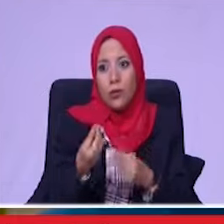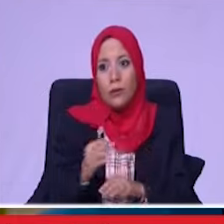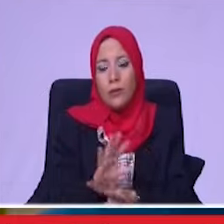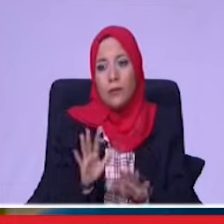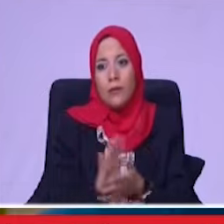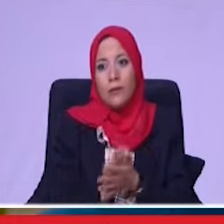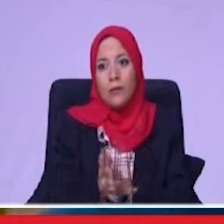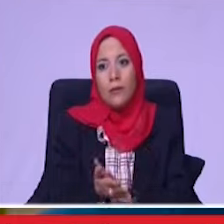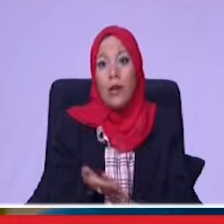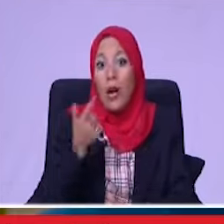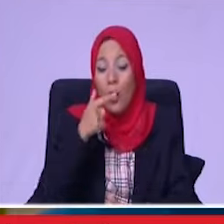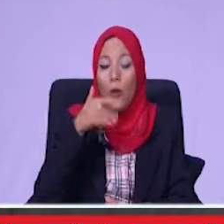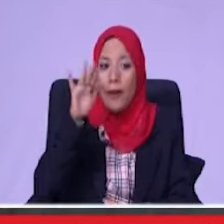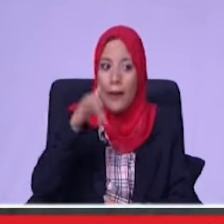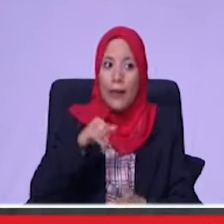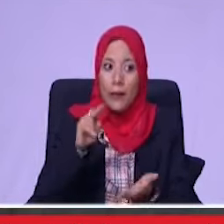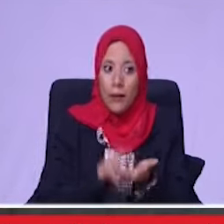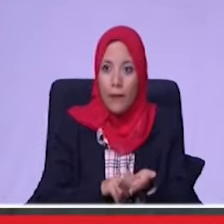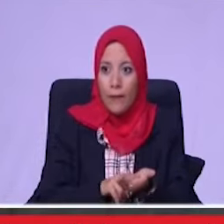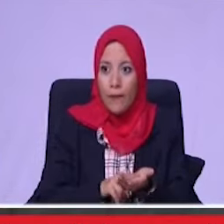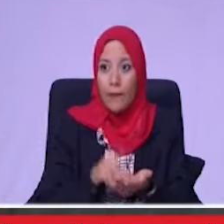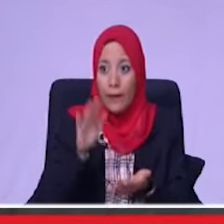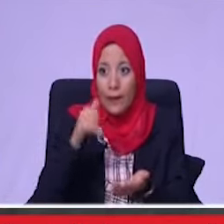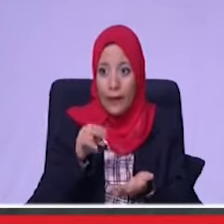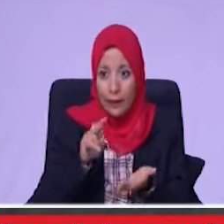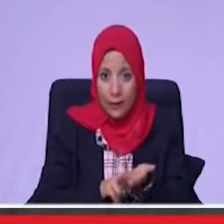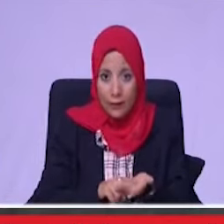يعني هيجي تاني هيجي له تاني وجالك تاني لا لسه